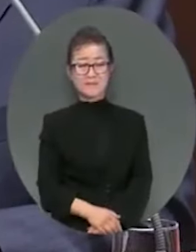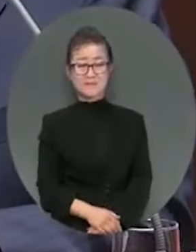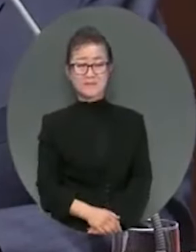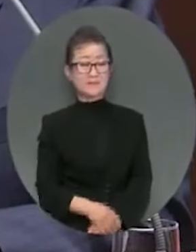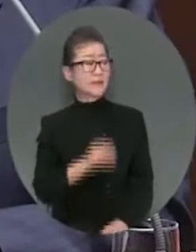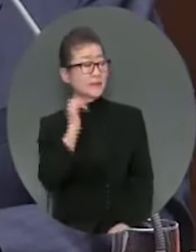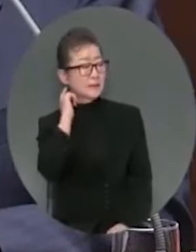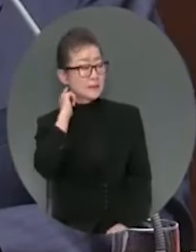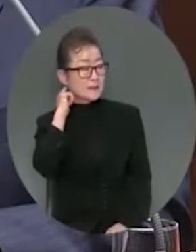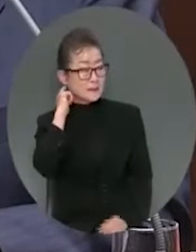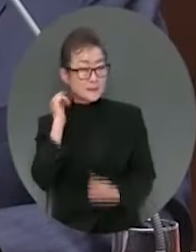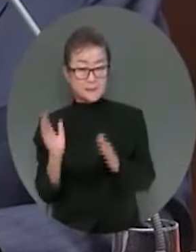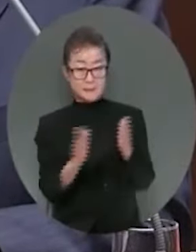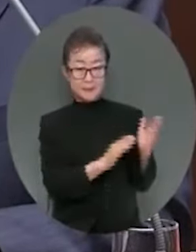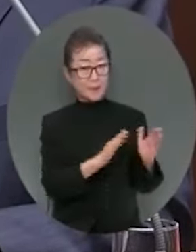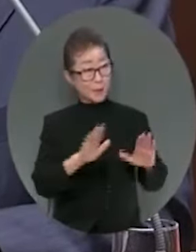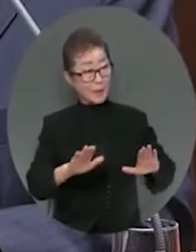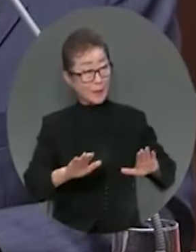이번에 우리가